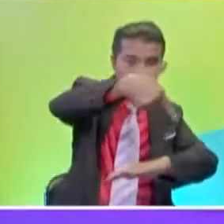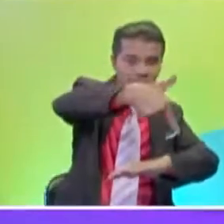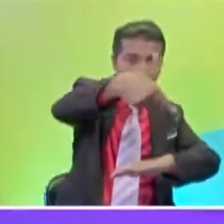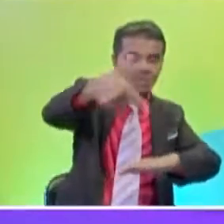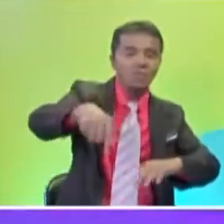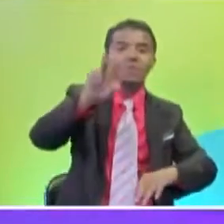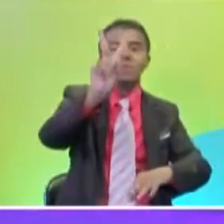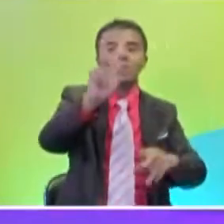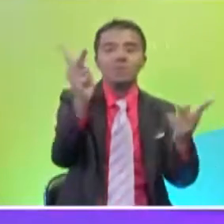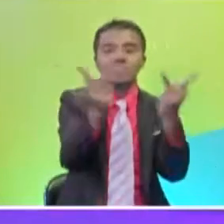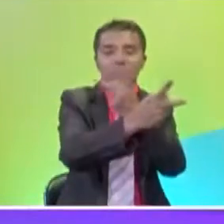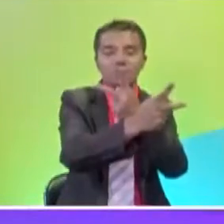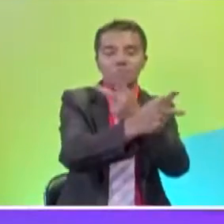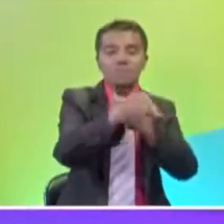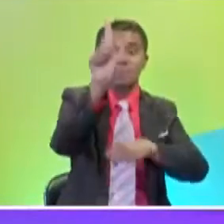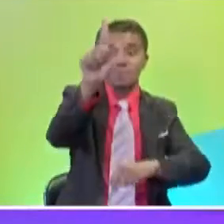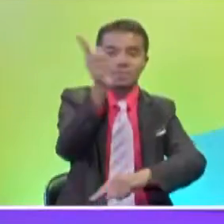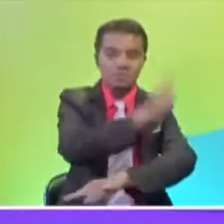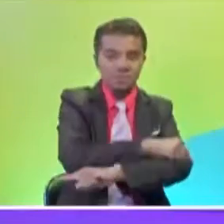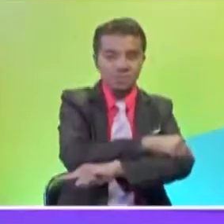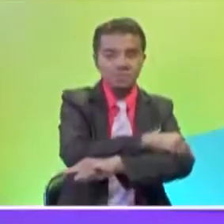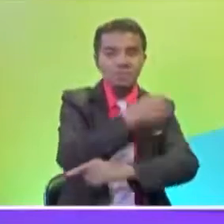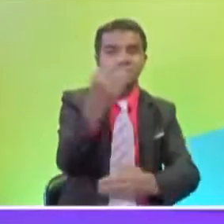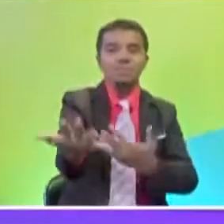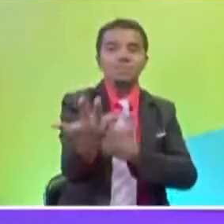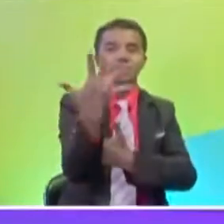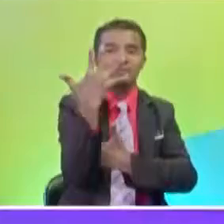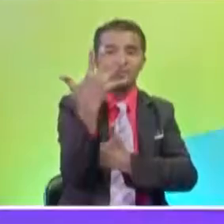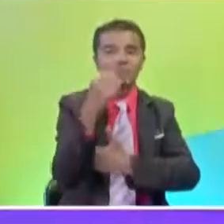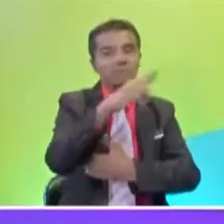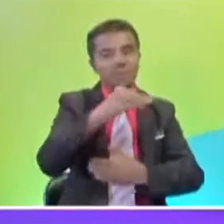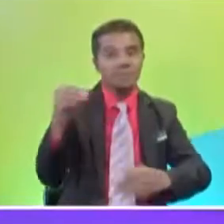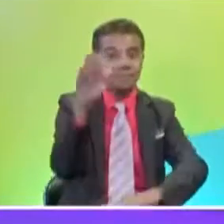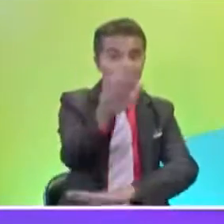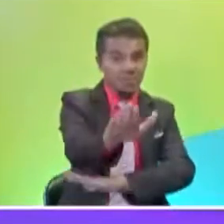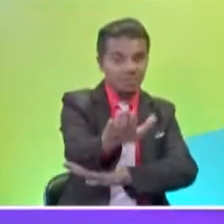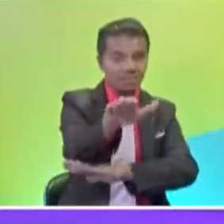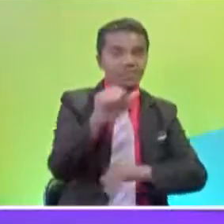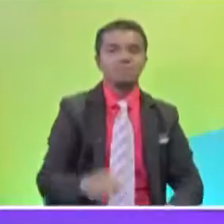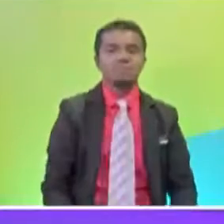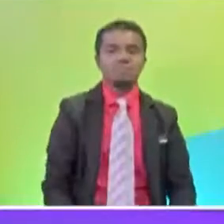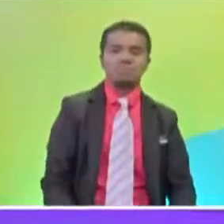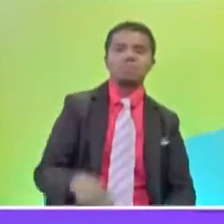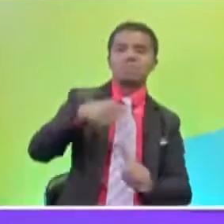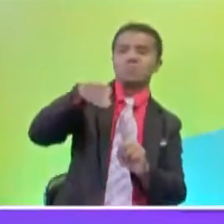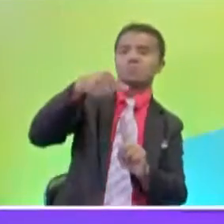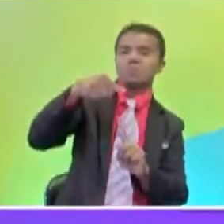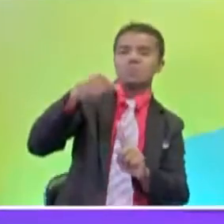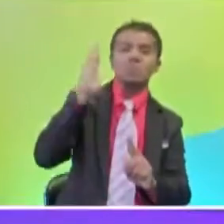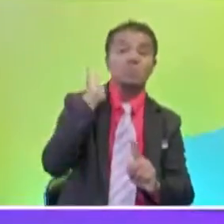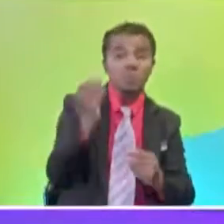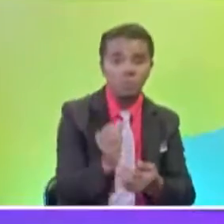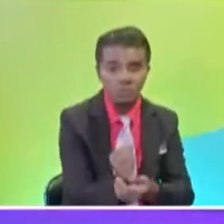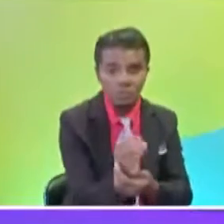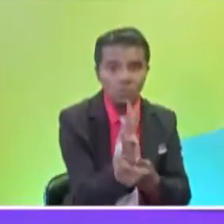sehari, pagi dan petang. Pagi dan petang. Okey. Baik cikgu, menarik. Agaknya bila dia nak mula tumbuh tu cikgu? Okey, kebiasaannya benih ni akan